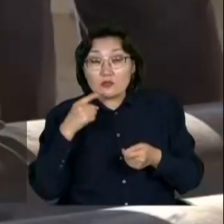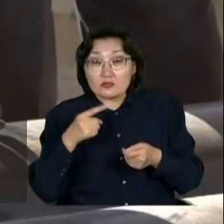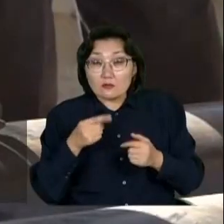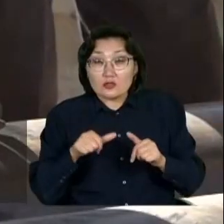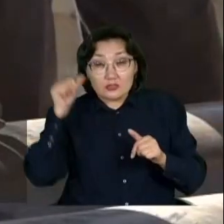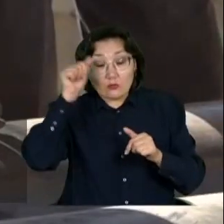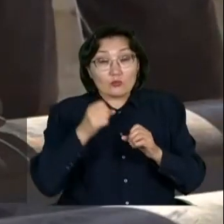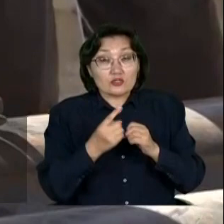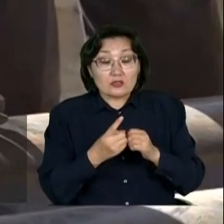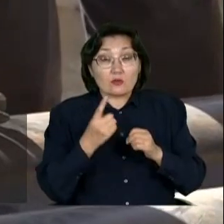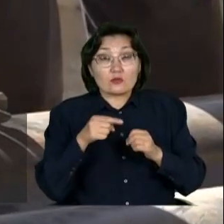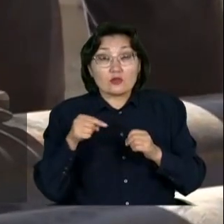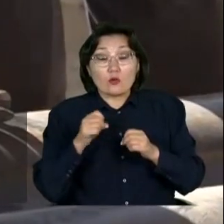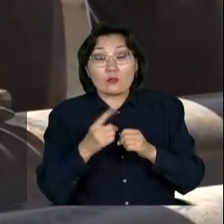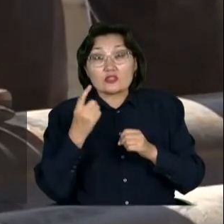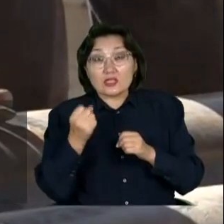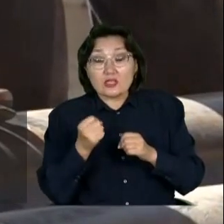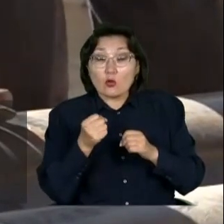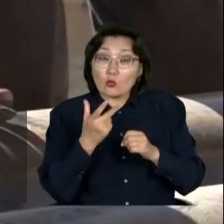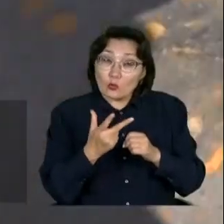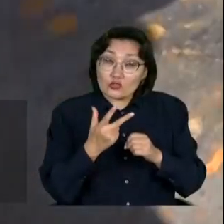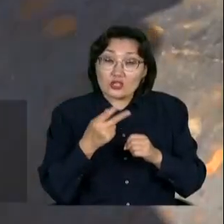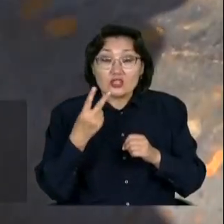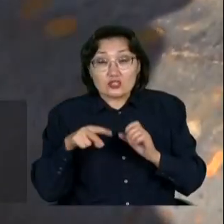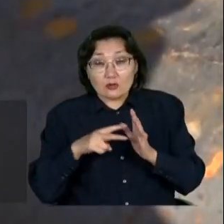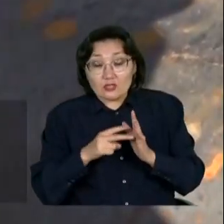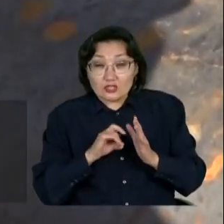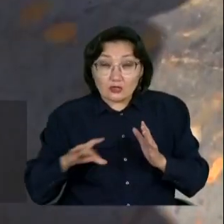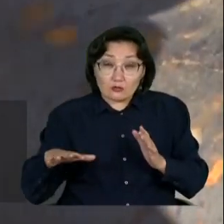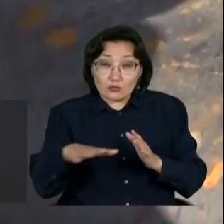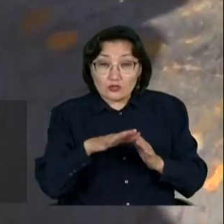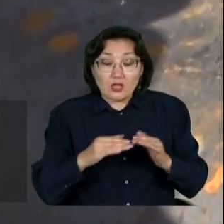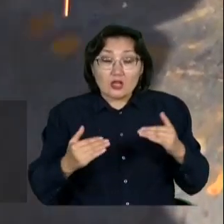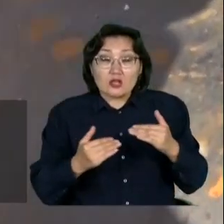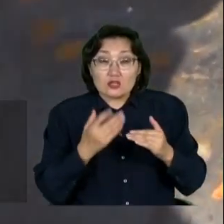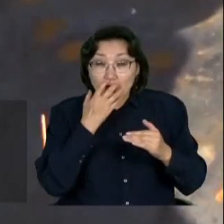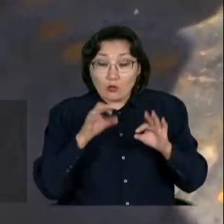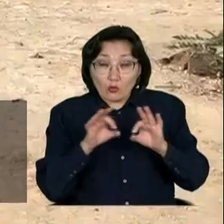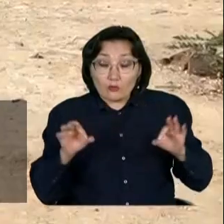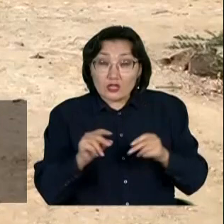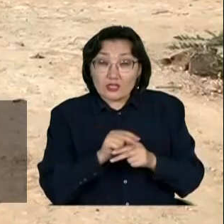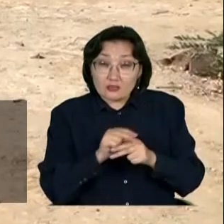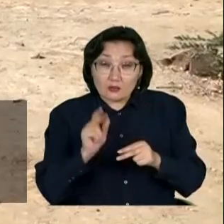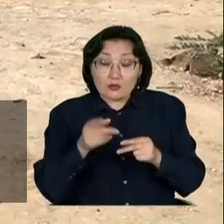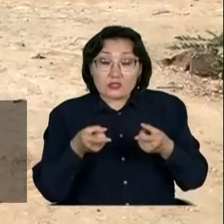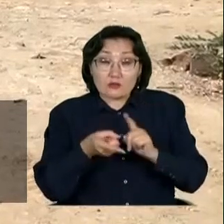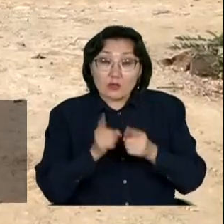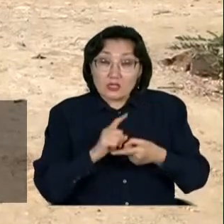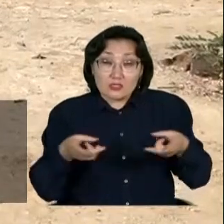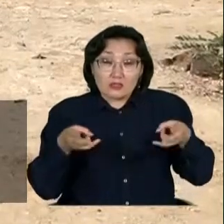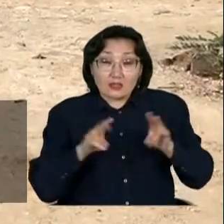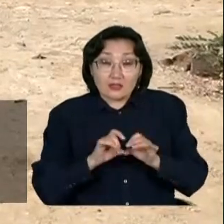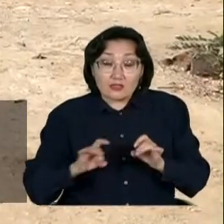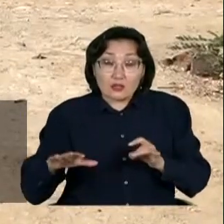биыл 11, 11-ші А, 13 және 27-ші шағын аудандарда жылу құбырлары ауыстырылады. Қалған аймақтардағы